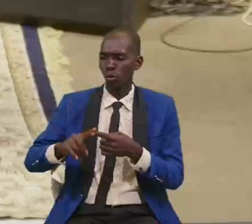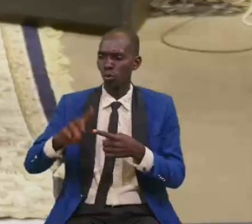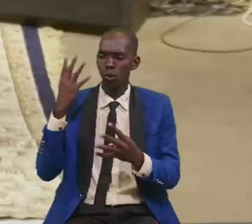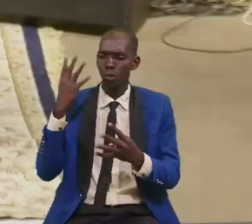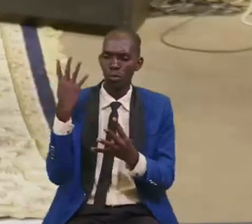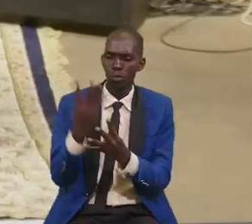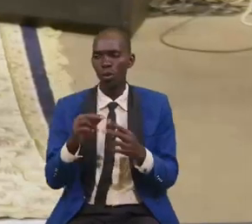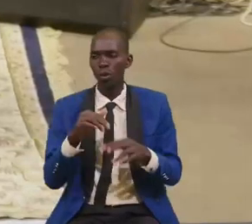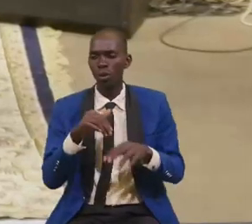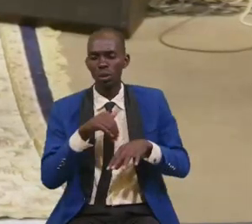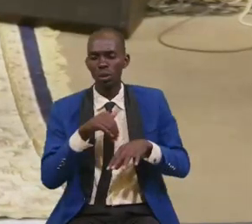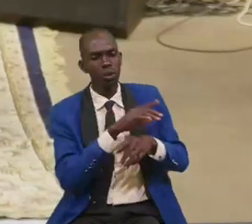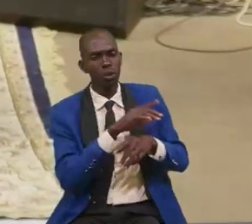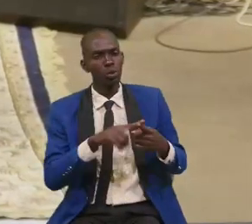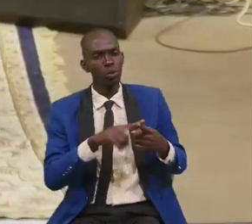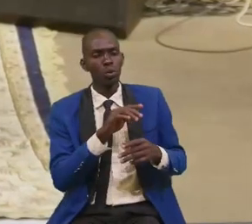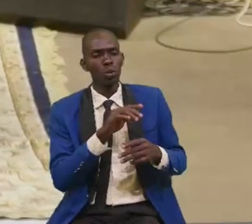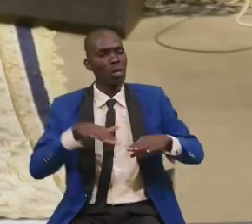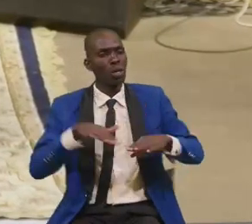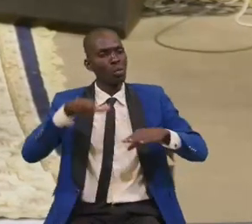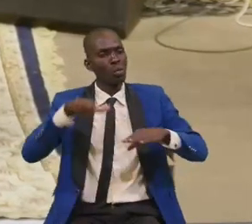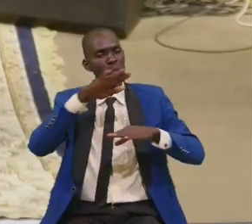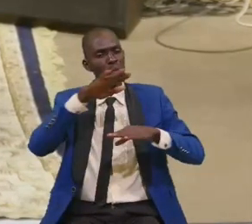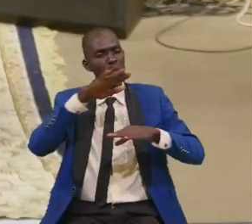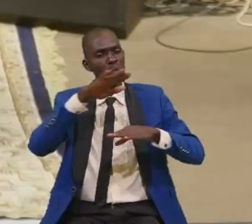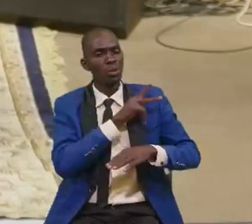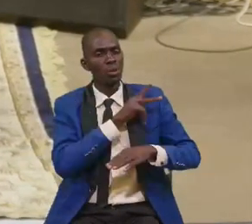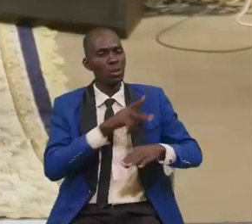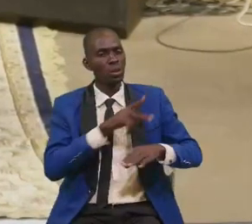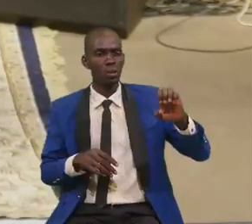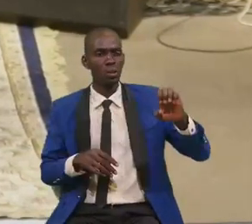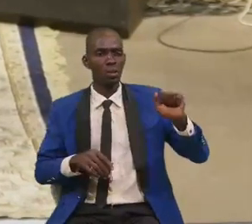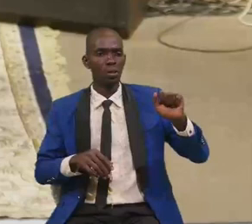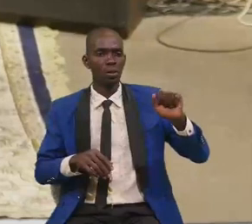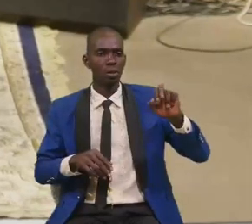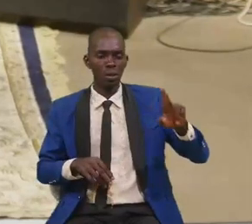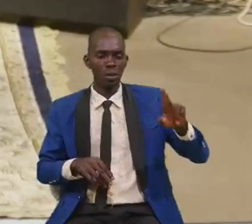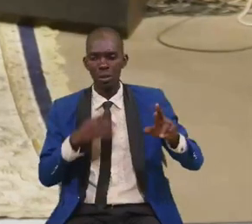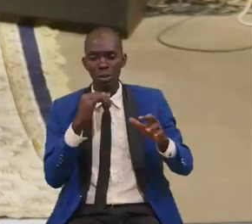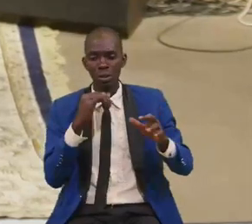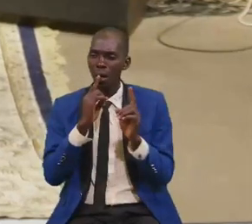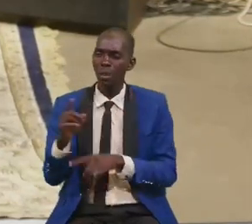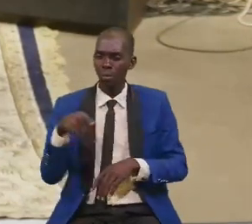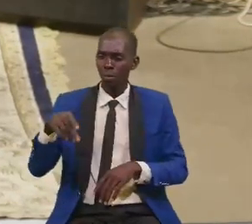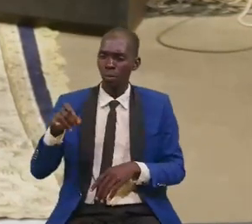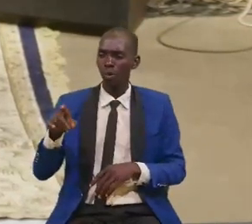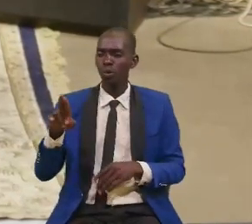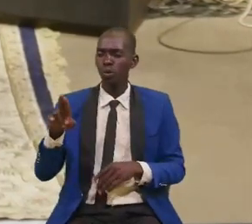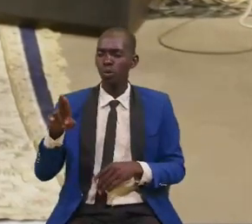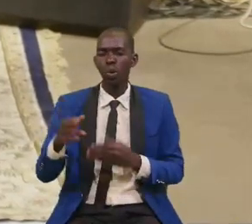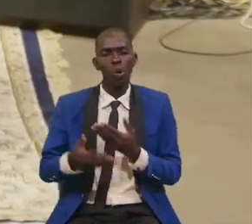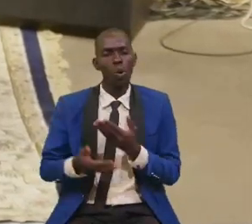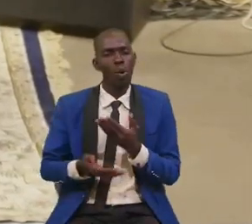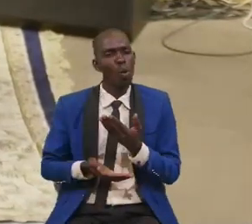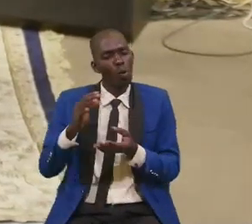donner grand jugement, ce roi dit Paul, presque, tu vas bientôt me persuader de devenir chrétien. Paul répondit, verset